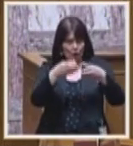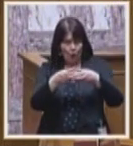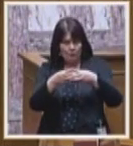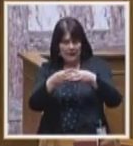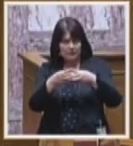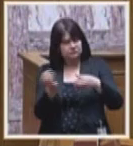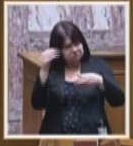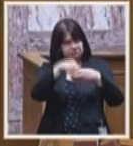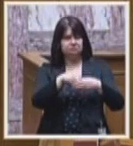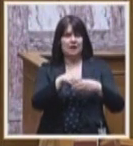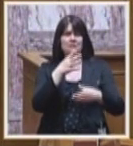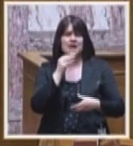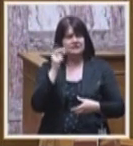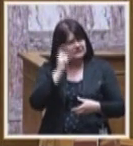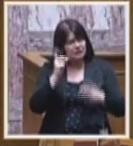Ευρωπαϊκής Ένωσης.